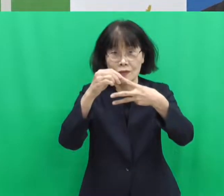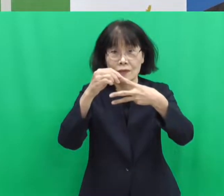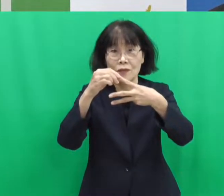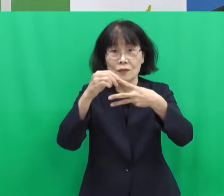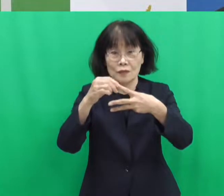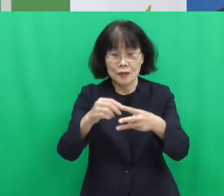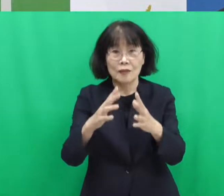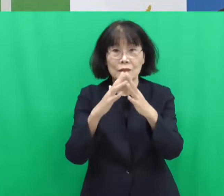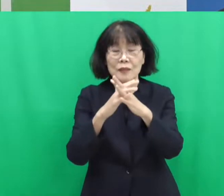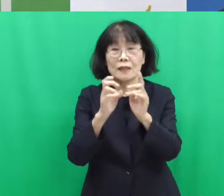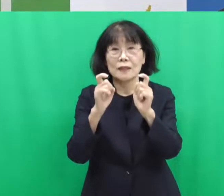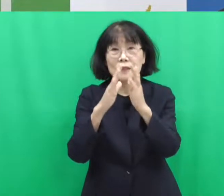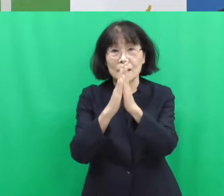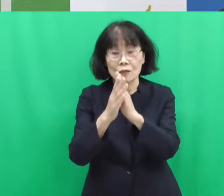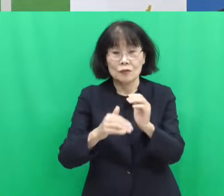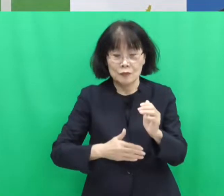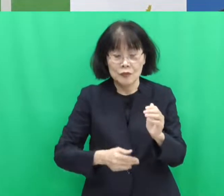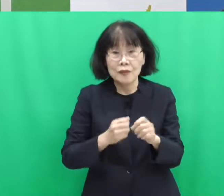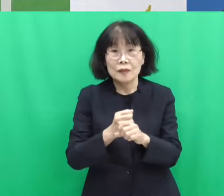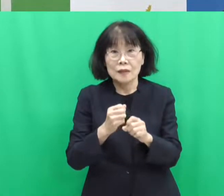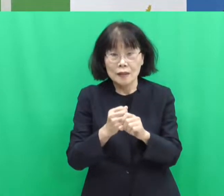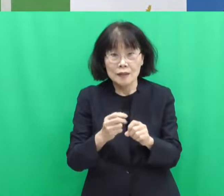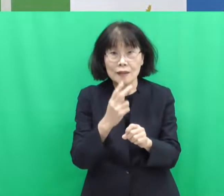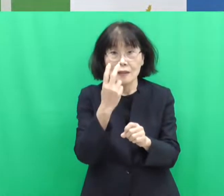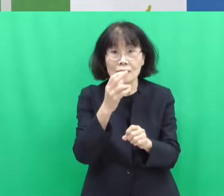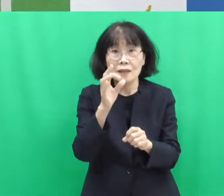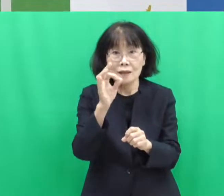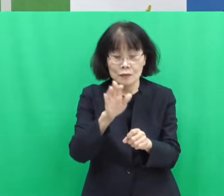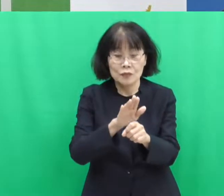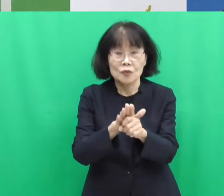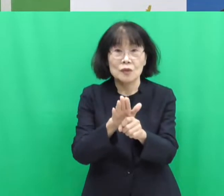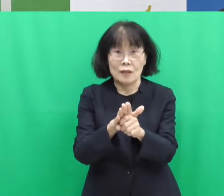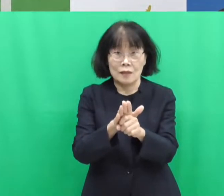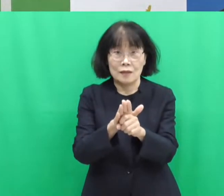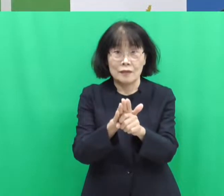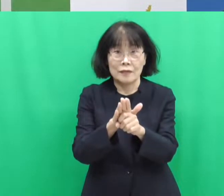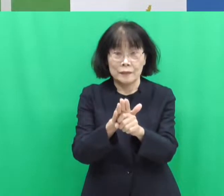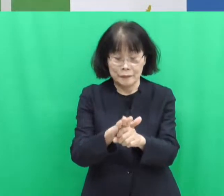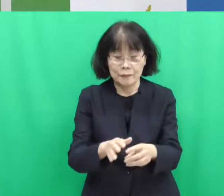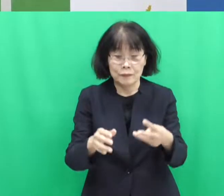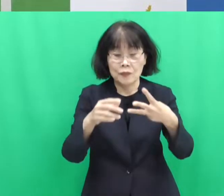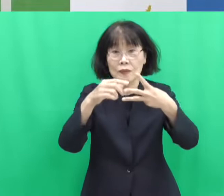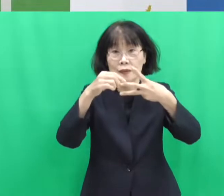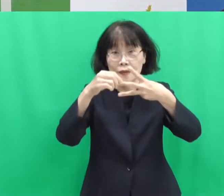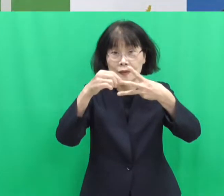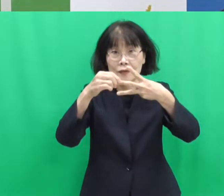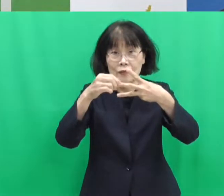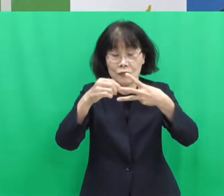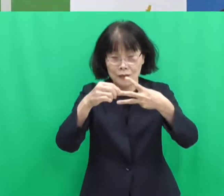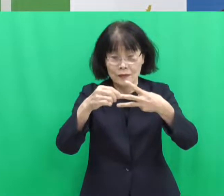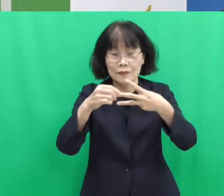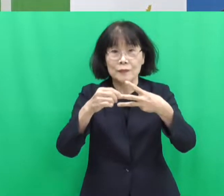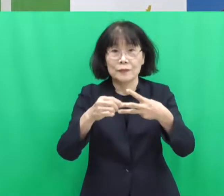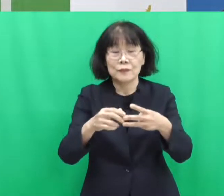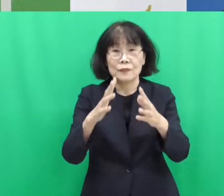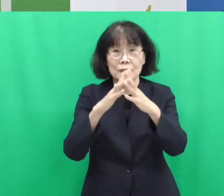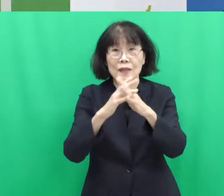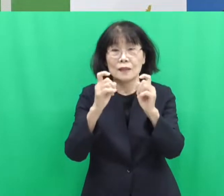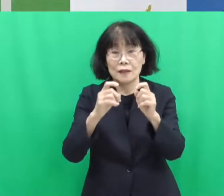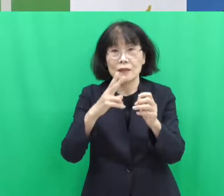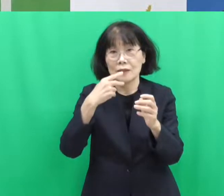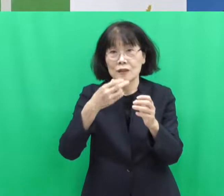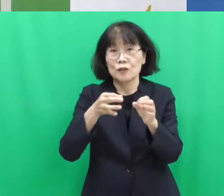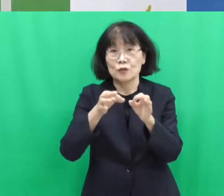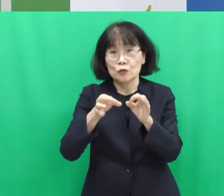目は宮城県不妊検査費助成事業の開始について、2件目は選ぶ選ばれる宮城